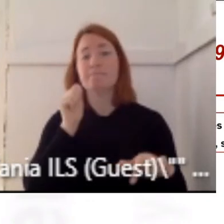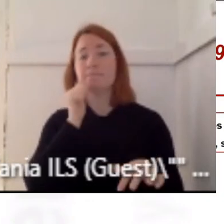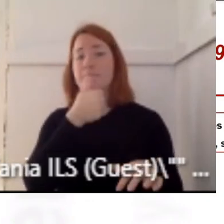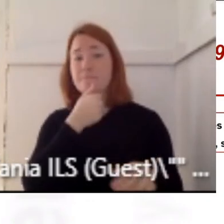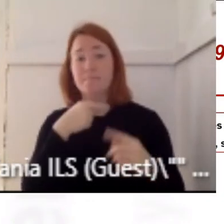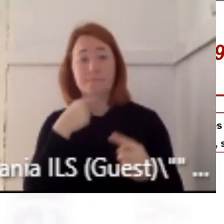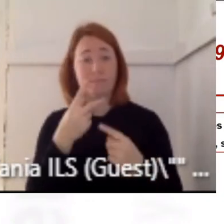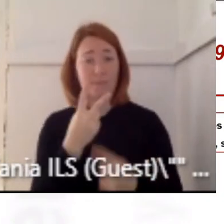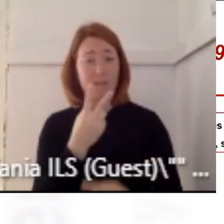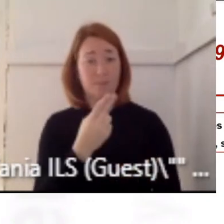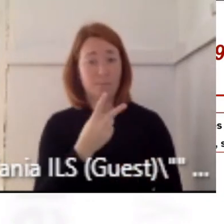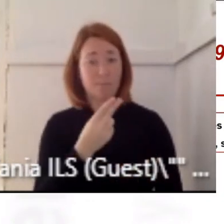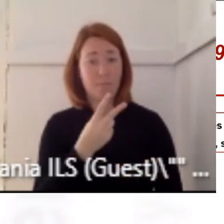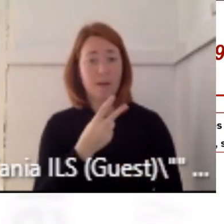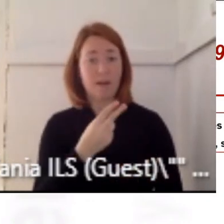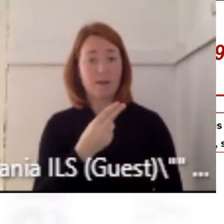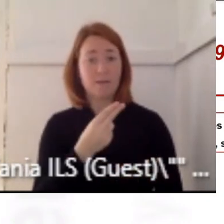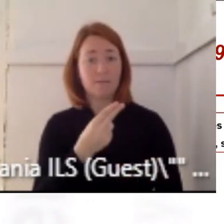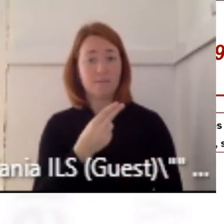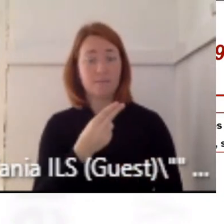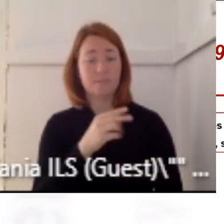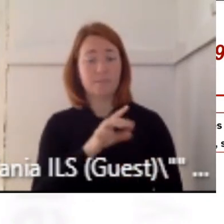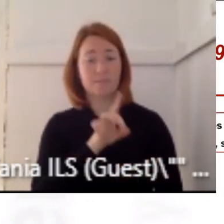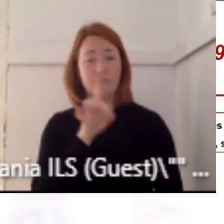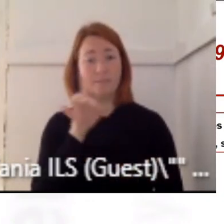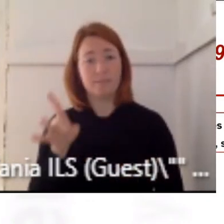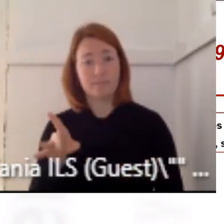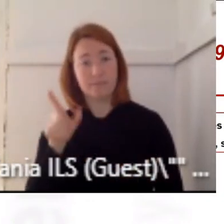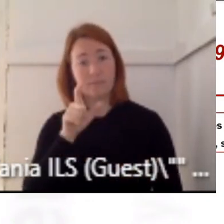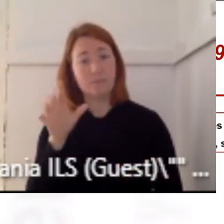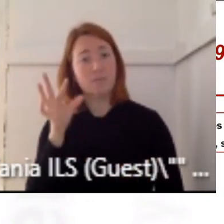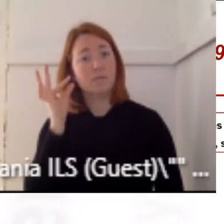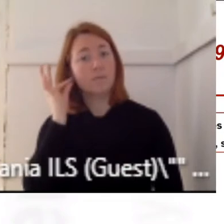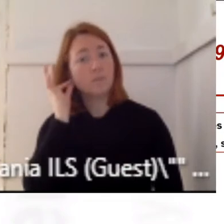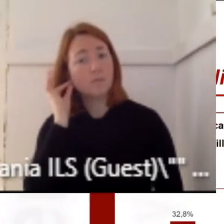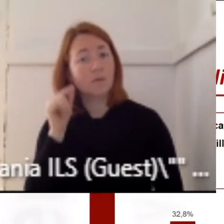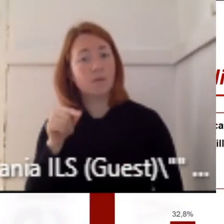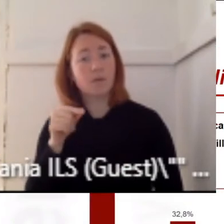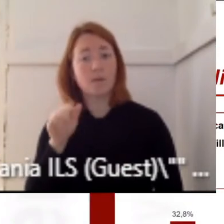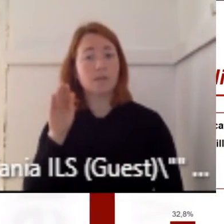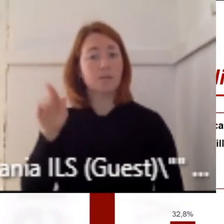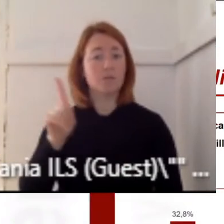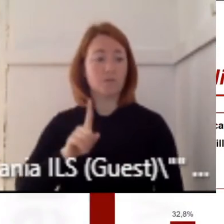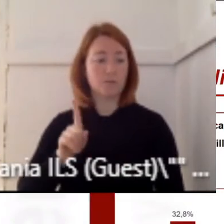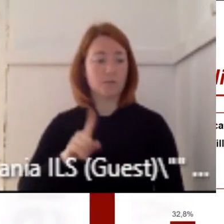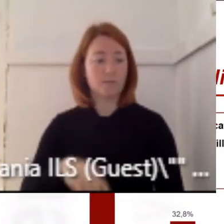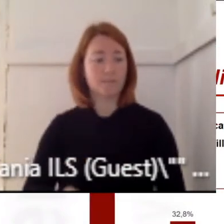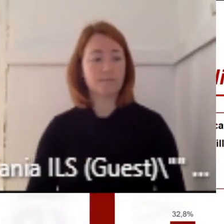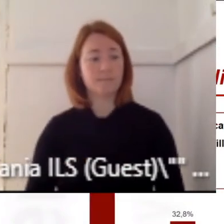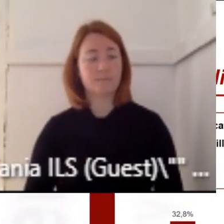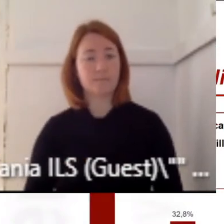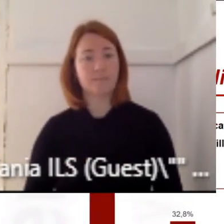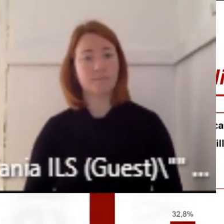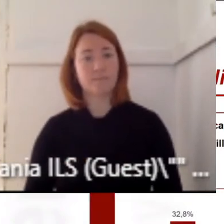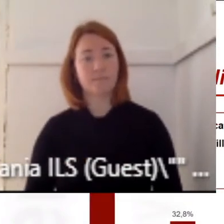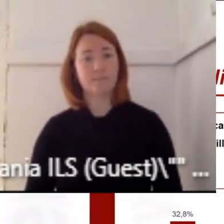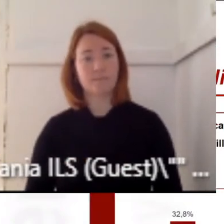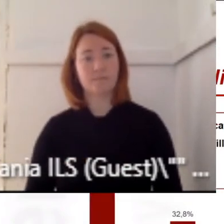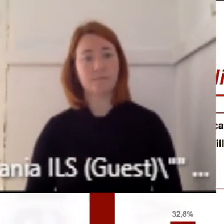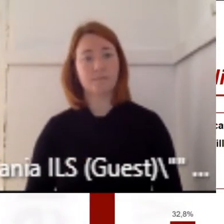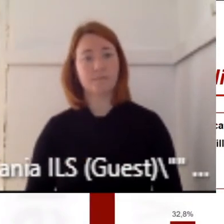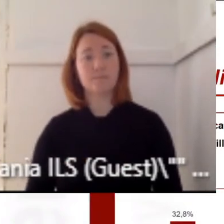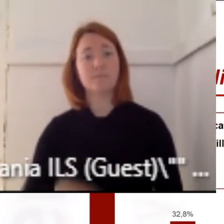parella, encara més que en les dones no estrangeres. També veiem